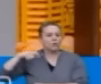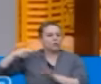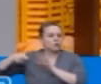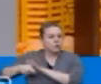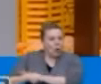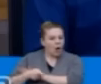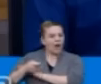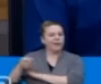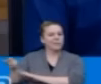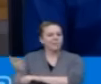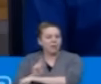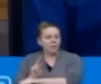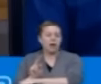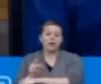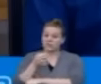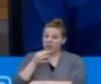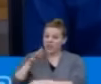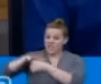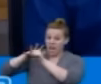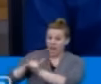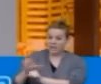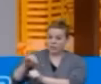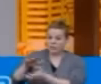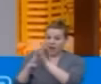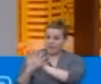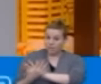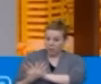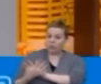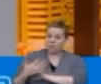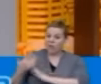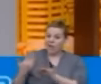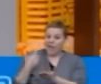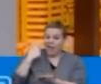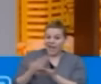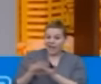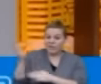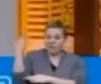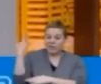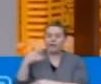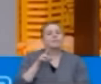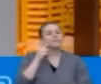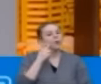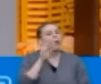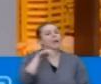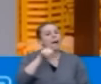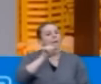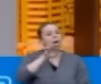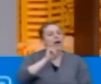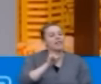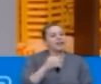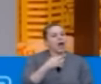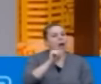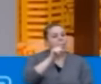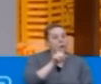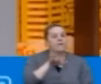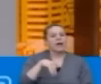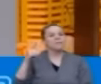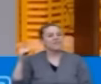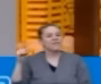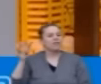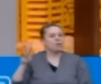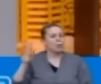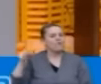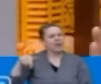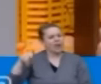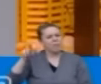אמצעי לחץ עליו כדי לנסות להפוך אותו לעד מדינה? להערכתך לפחות? תראו, גם ארי הרו וגם דוד שמרון וגם האנשים